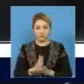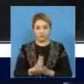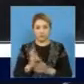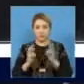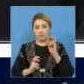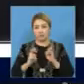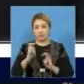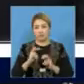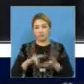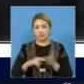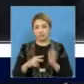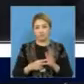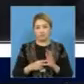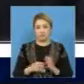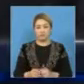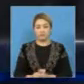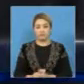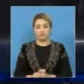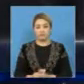план, такой план.